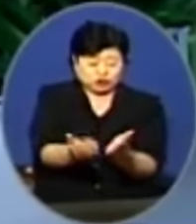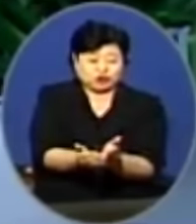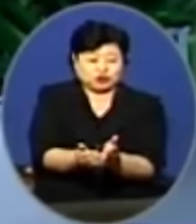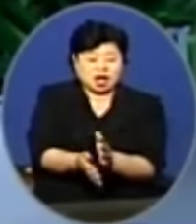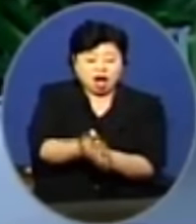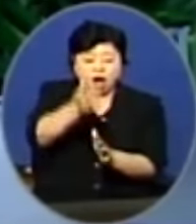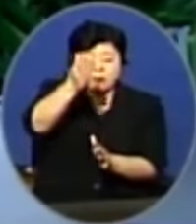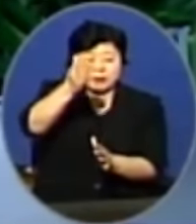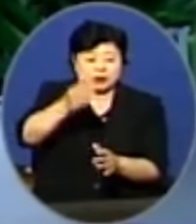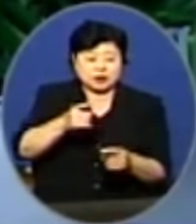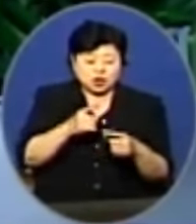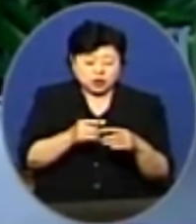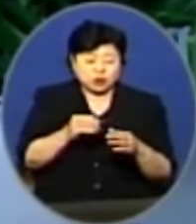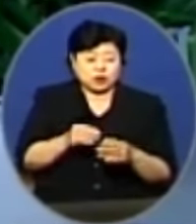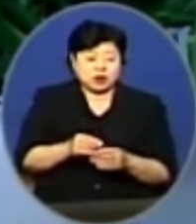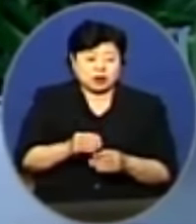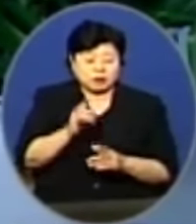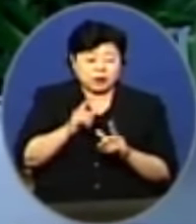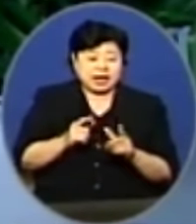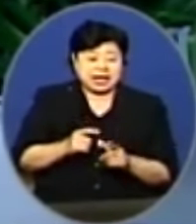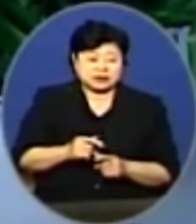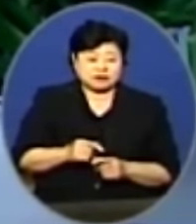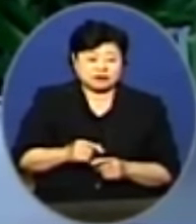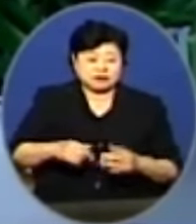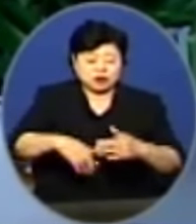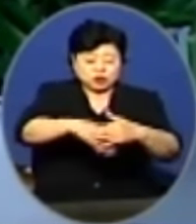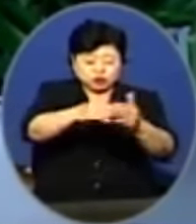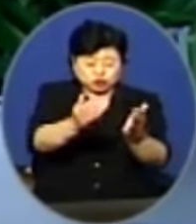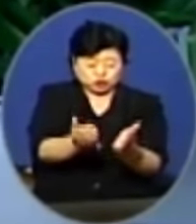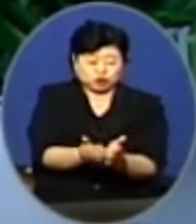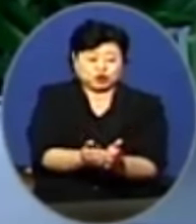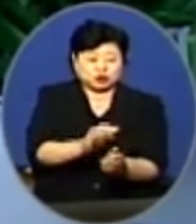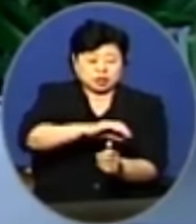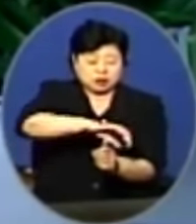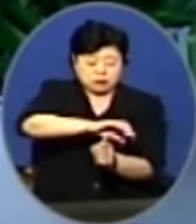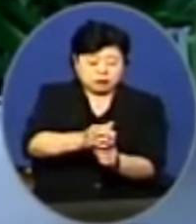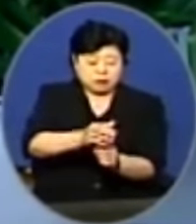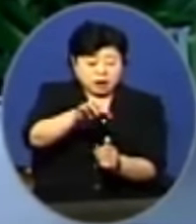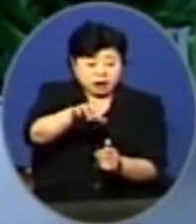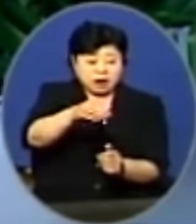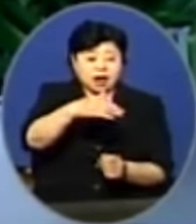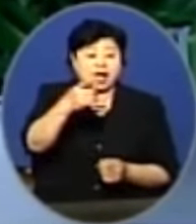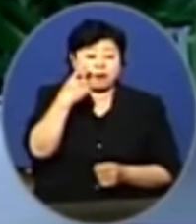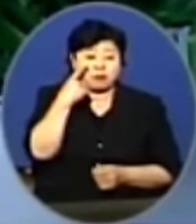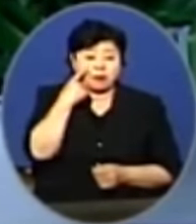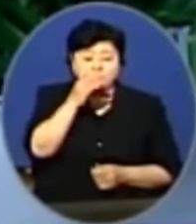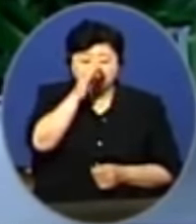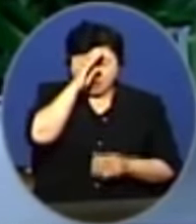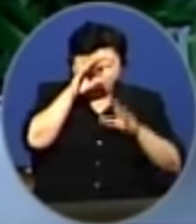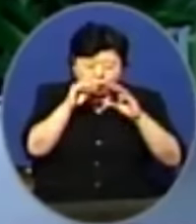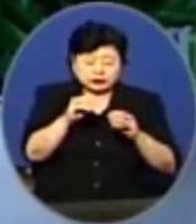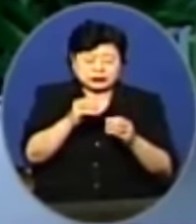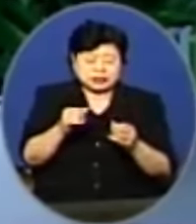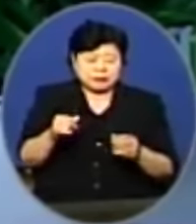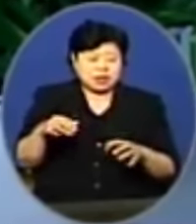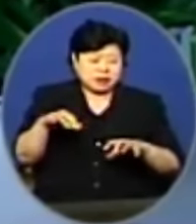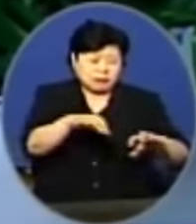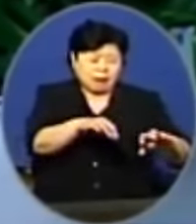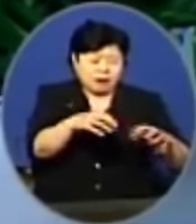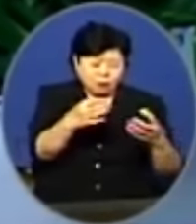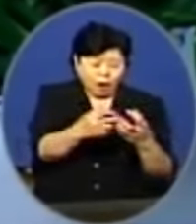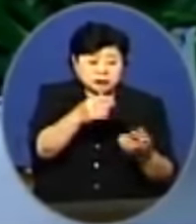있는데 교회같이 안 생겼다, 창고같이 생긴 건물이 있는데 거기 가면 병나은 사람들이